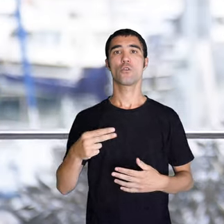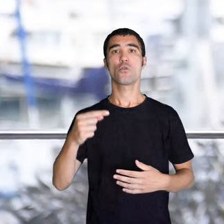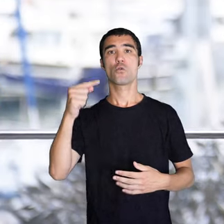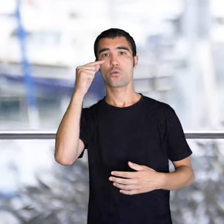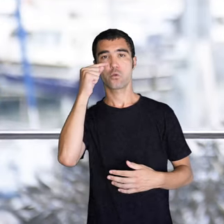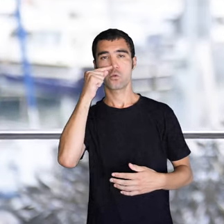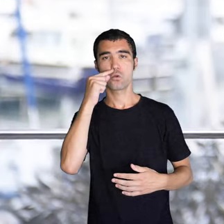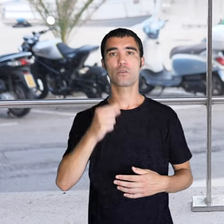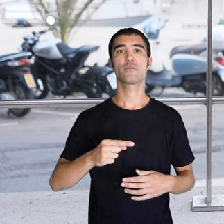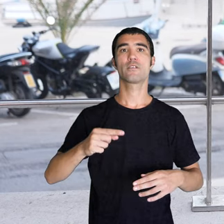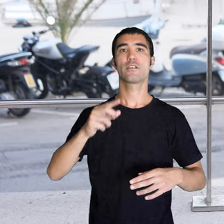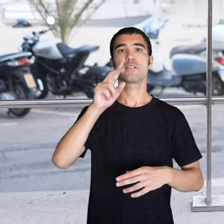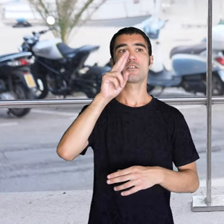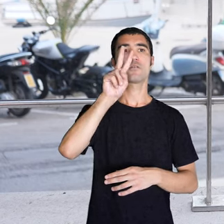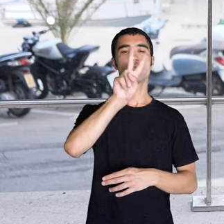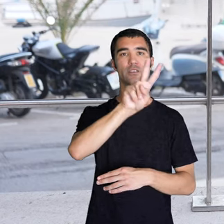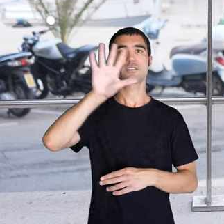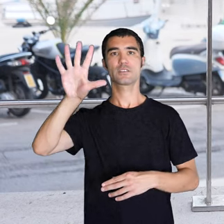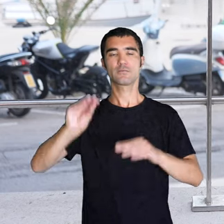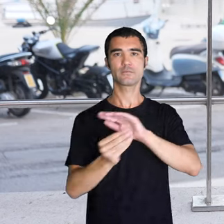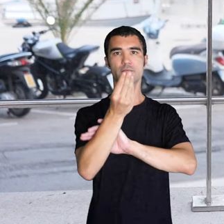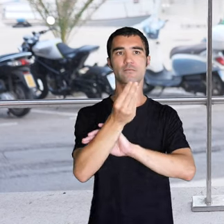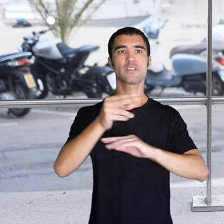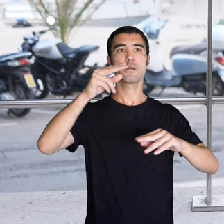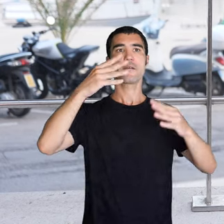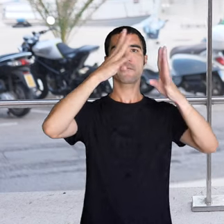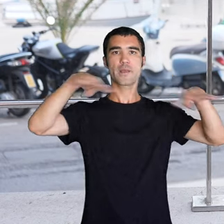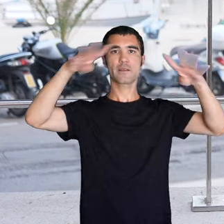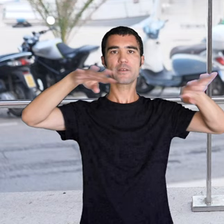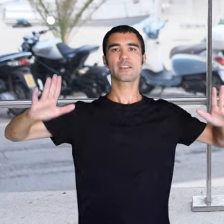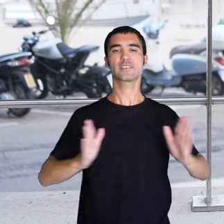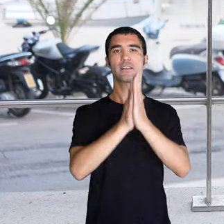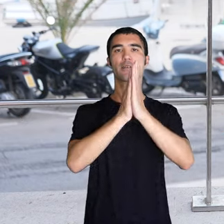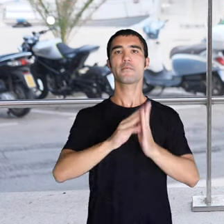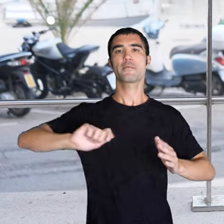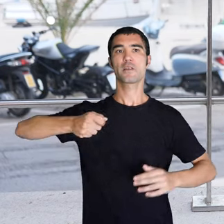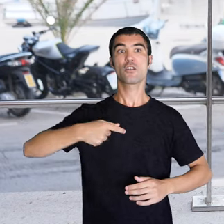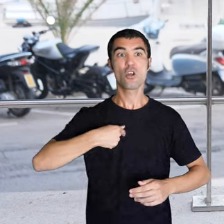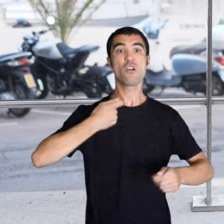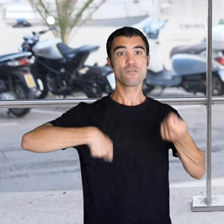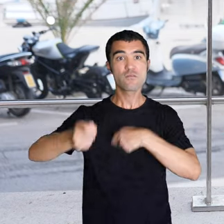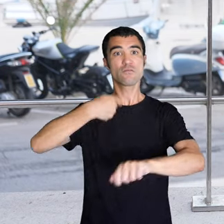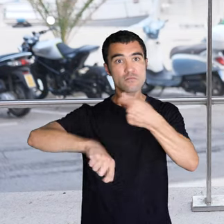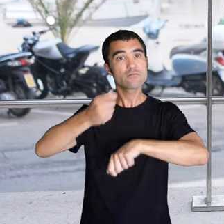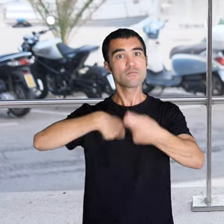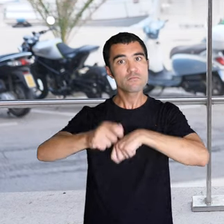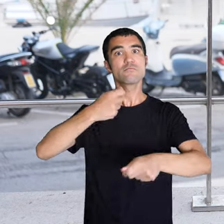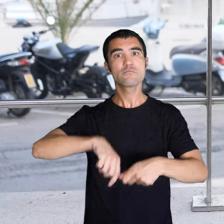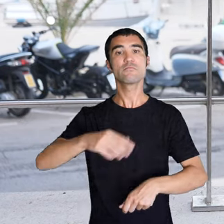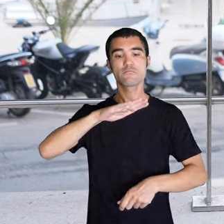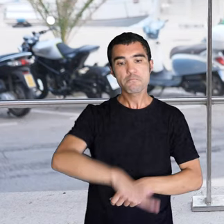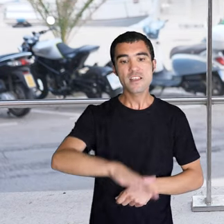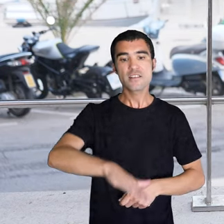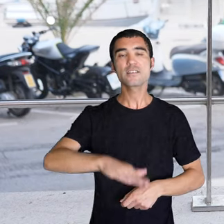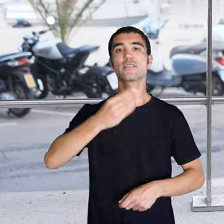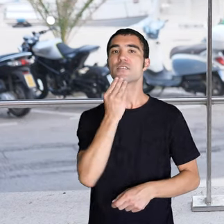La verbera de Sant Pere vaig començar amb drepeix que tenia 18 anys i me va costar plorar molt perquè